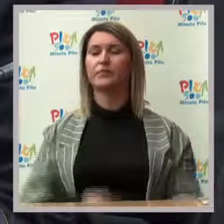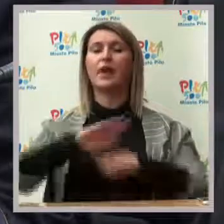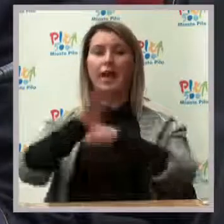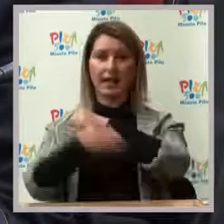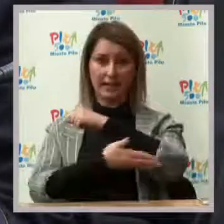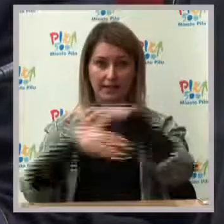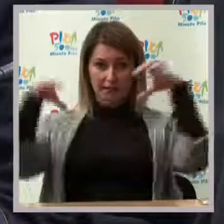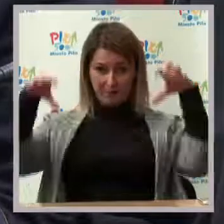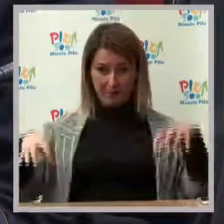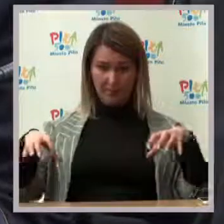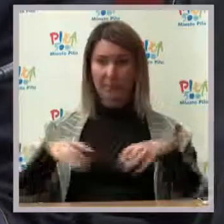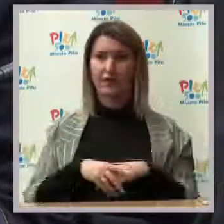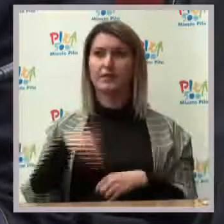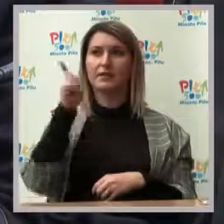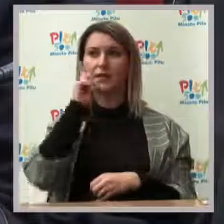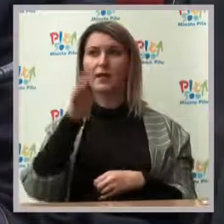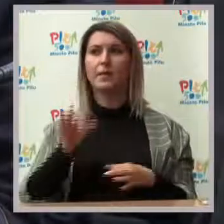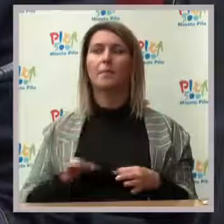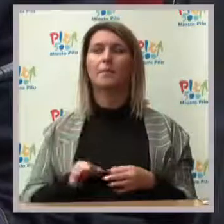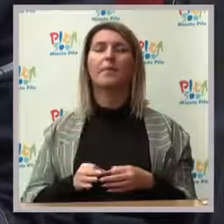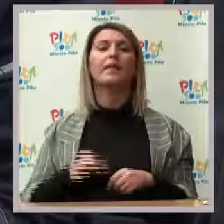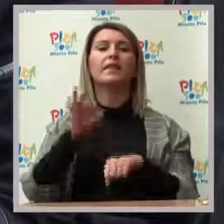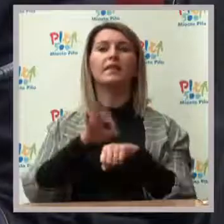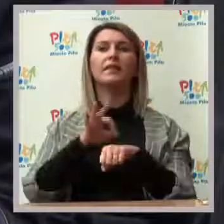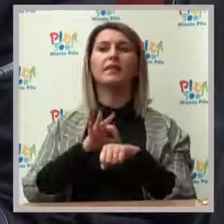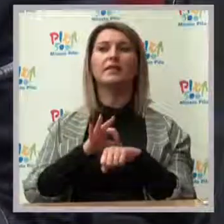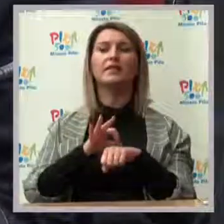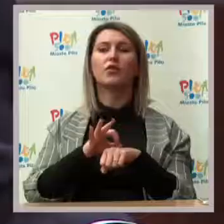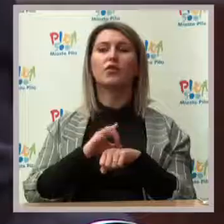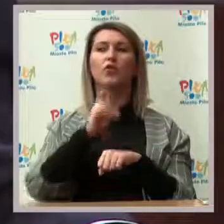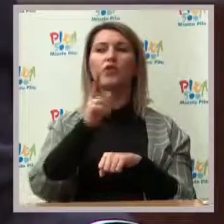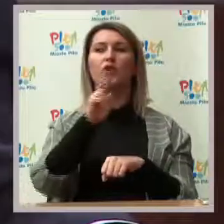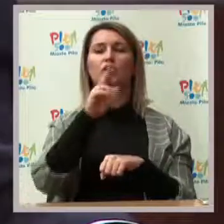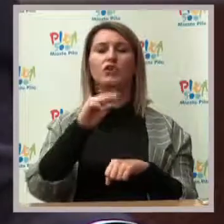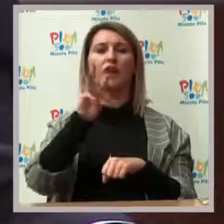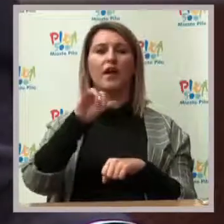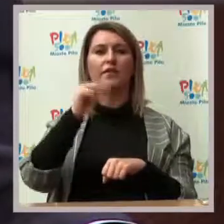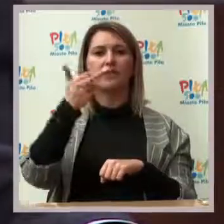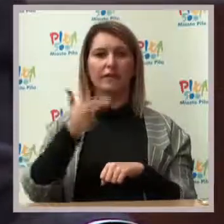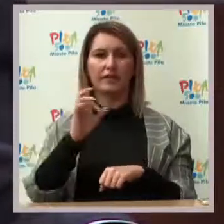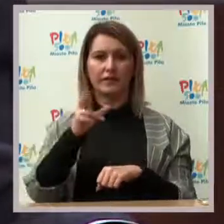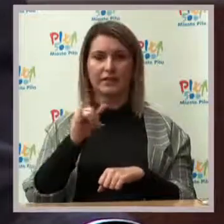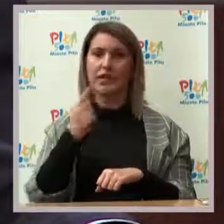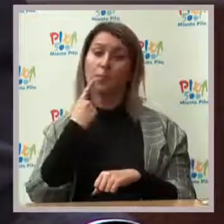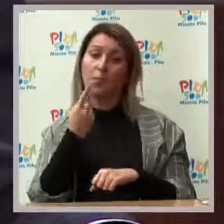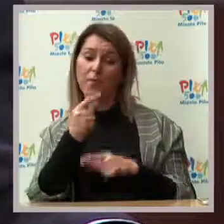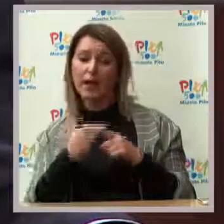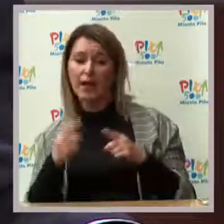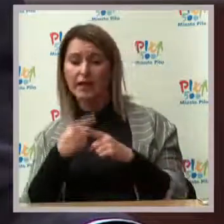wiceprezesa klubu, pana doktora Ignacego Krzewińskiego, który w dużym skrócie przedstawi